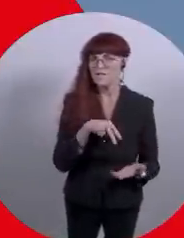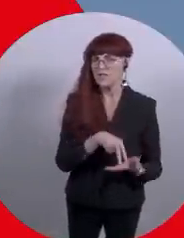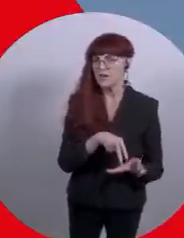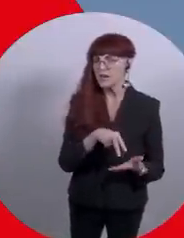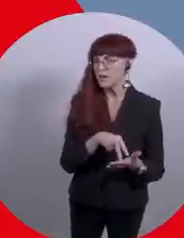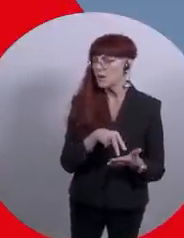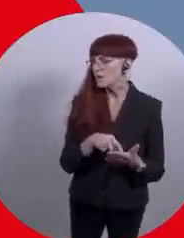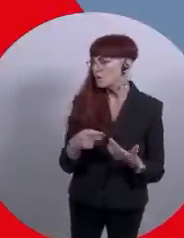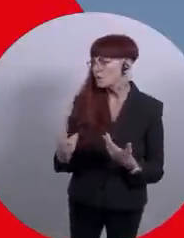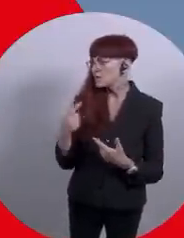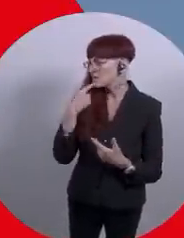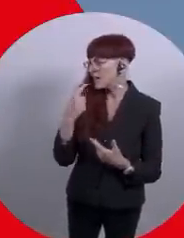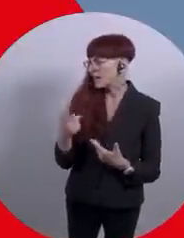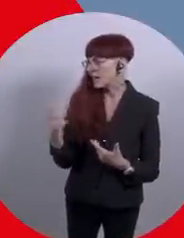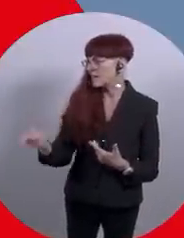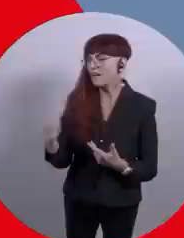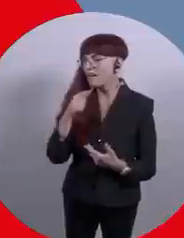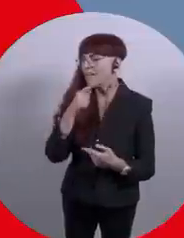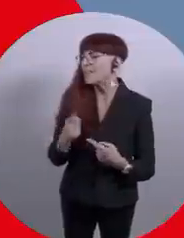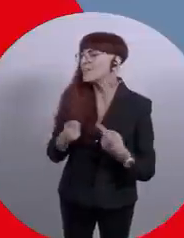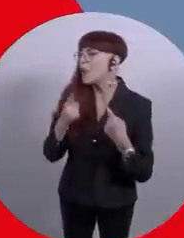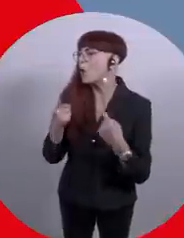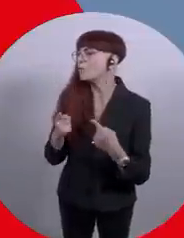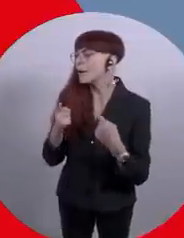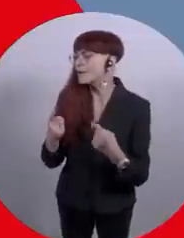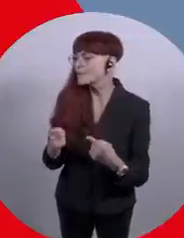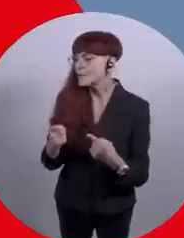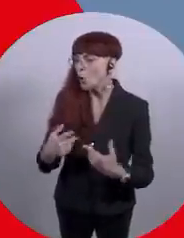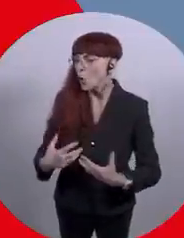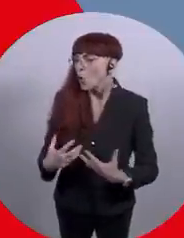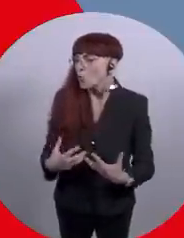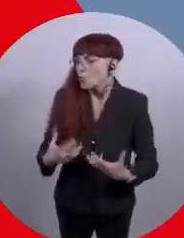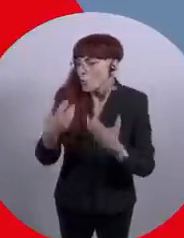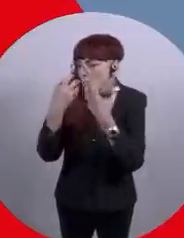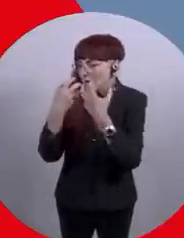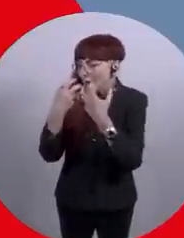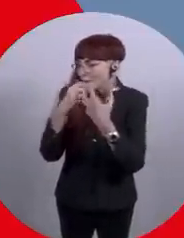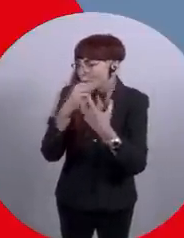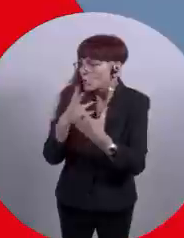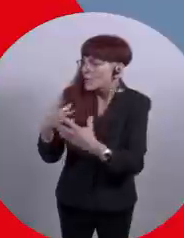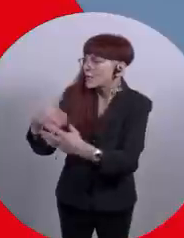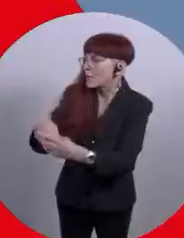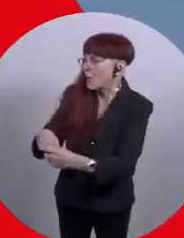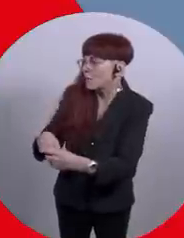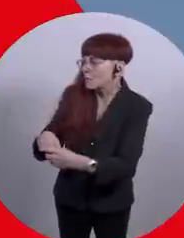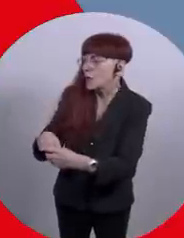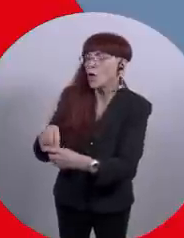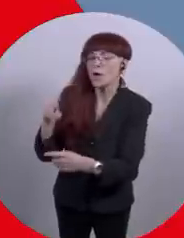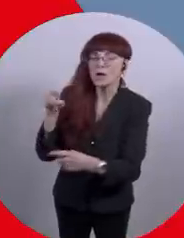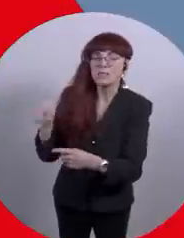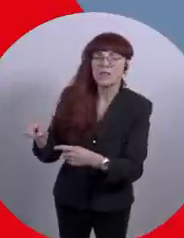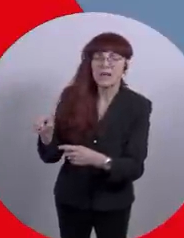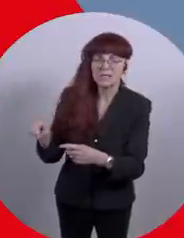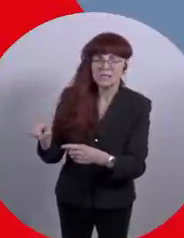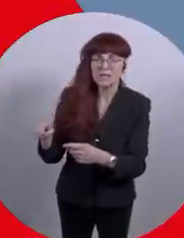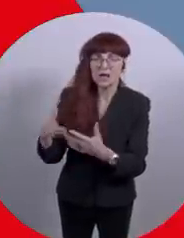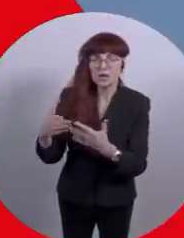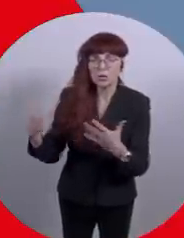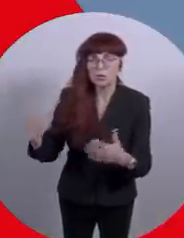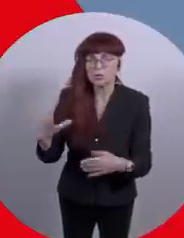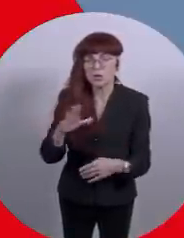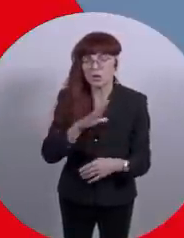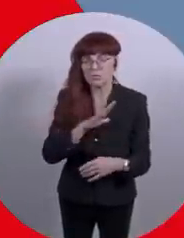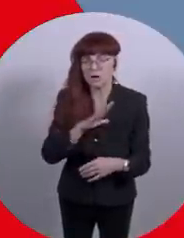Flanke auf wenn wir nicht aufpassen und wenn wir diese Begeisterung nicht mitnehmen die ein drohendes Beispiel